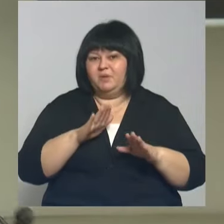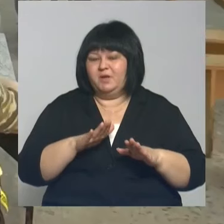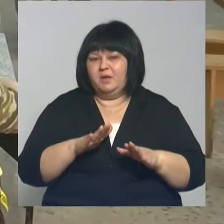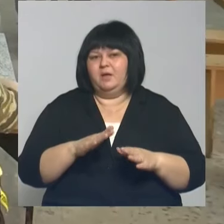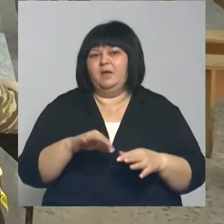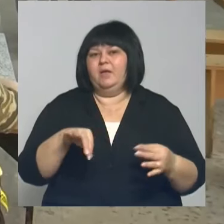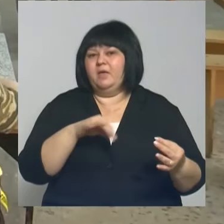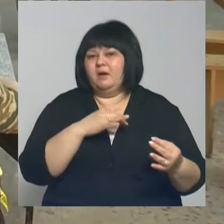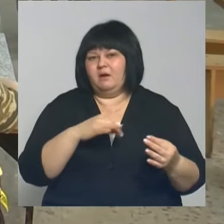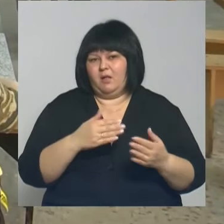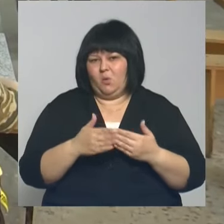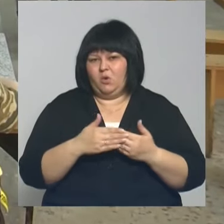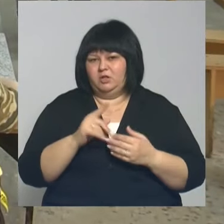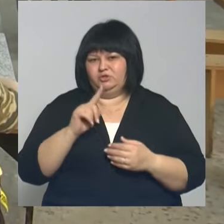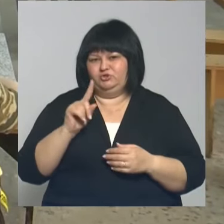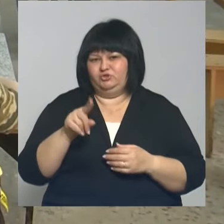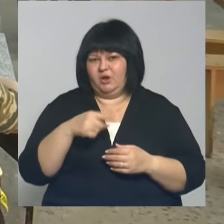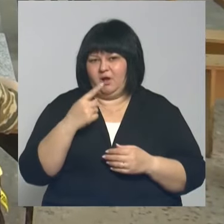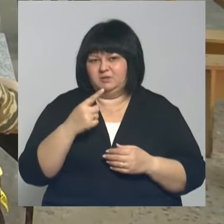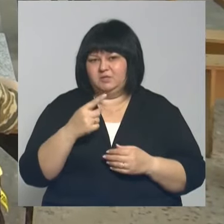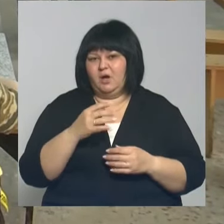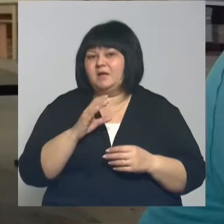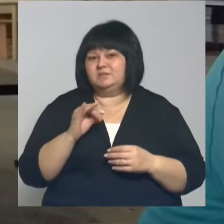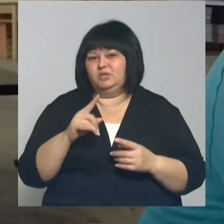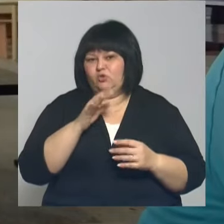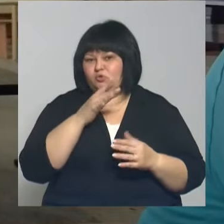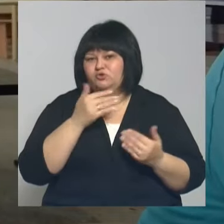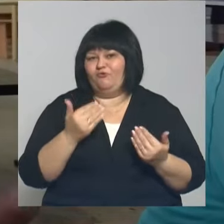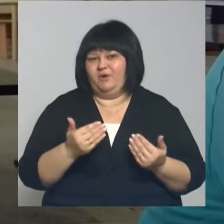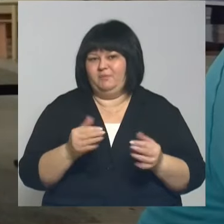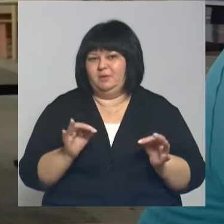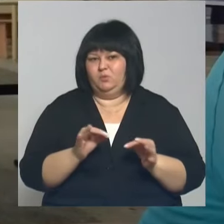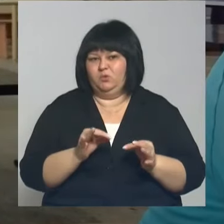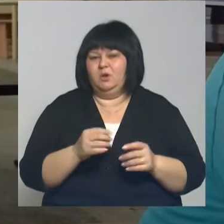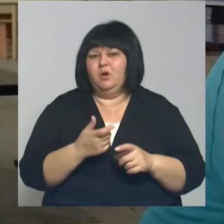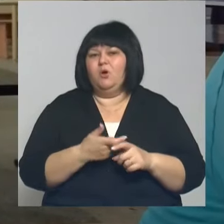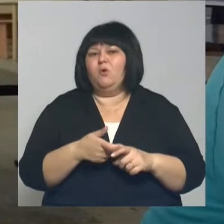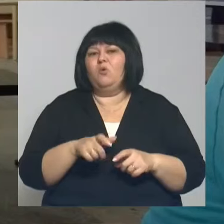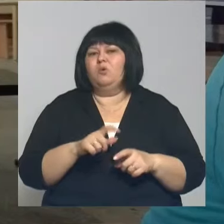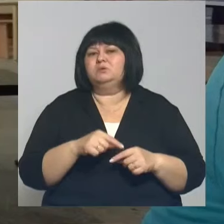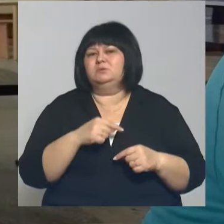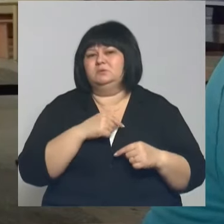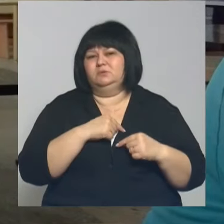играл около часа. От вечной классики до современных мотивов. Очень трогает.